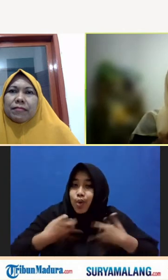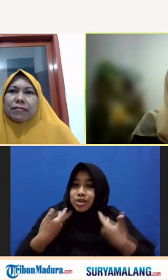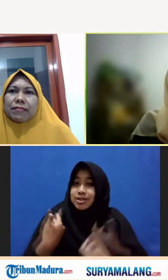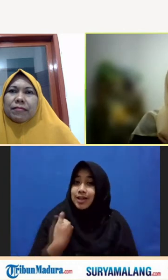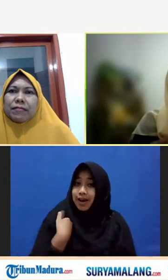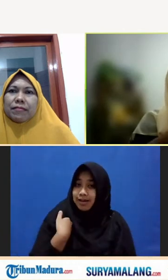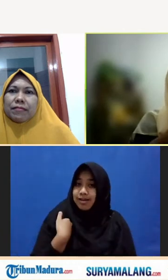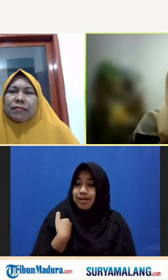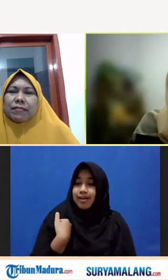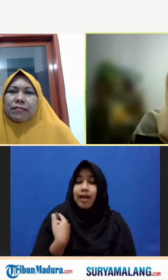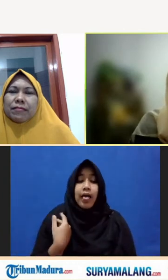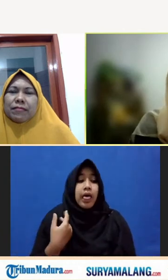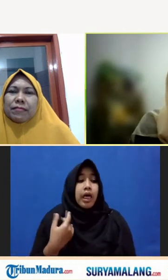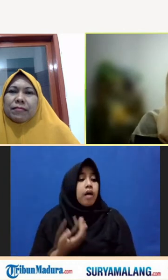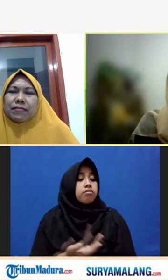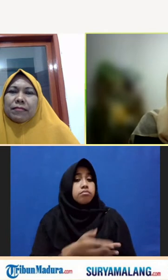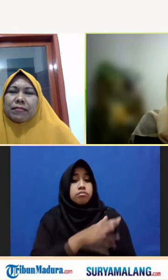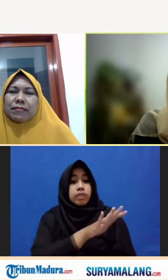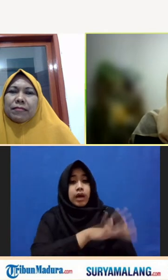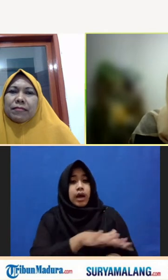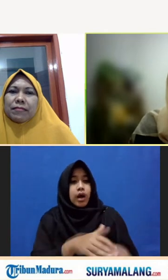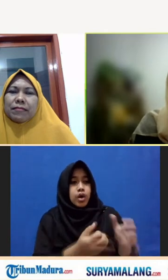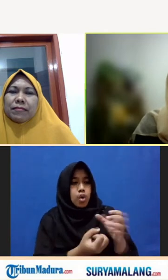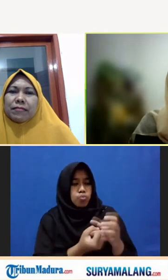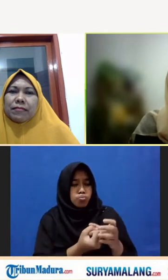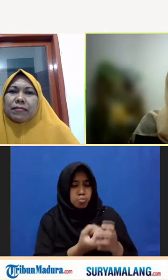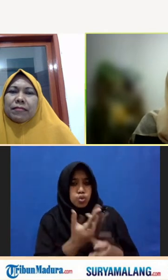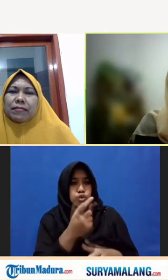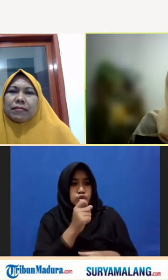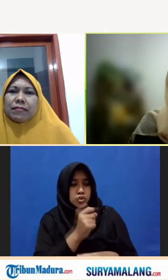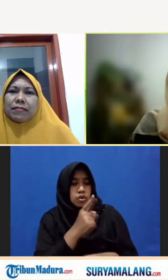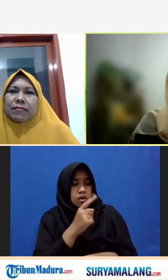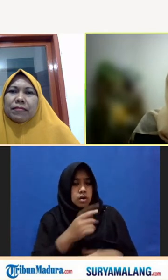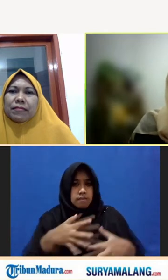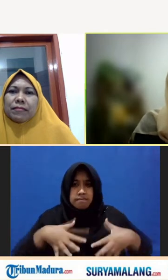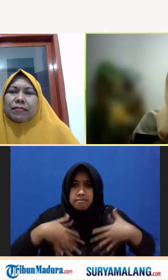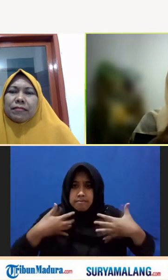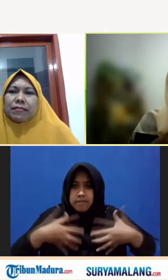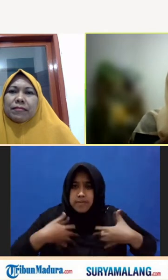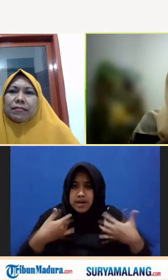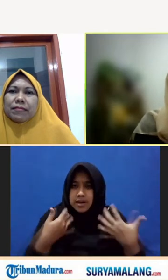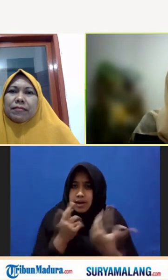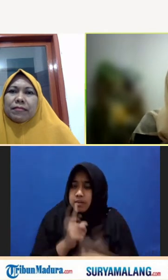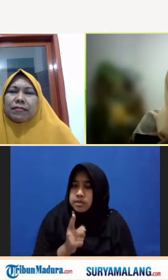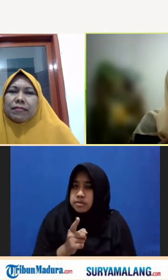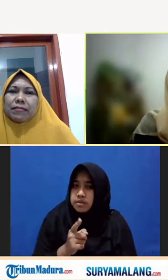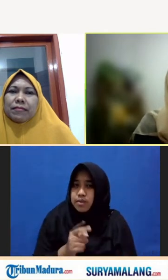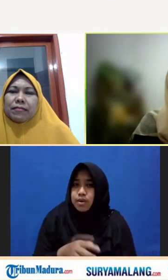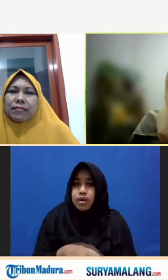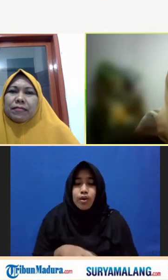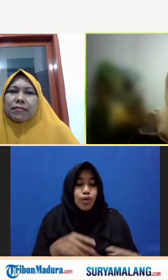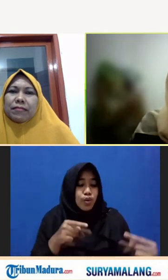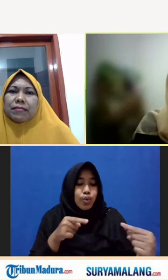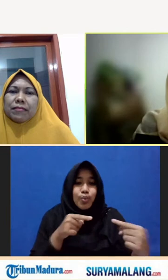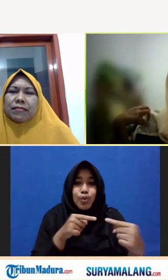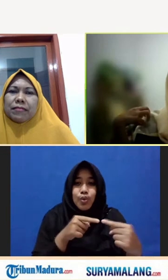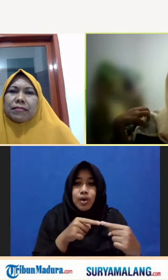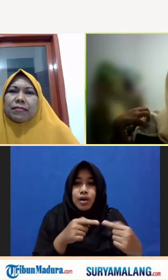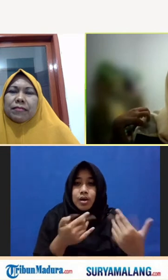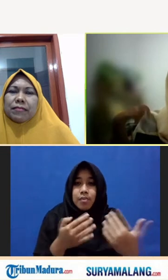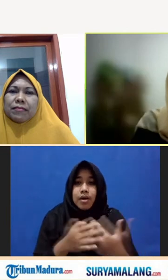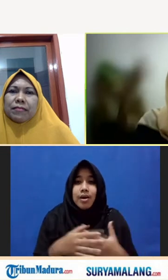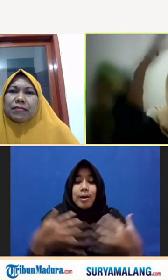Apa yang anak munculkan ketika marah, itu adalah hubungan antara badan